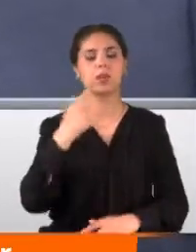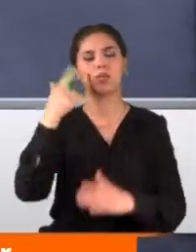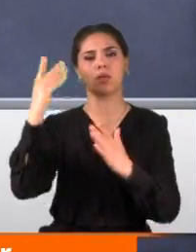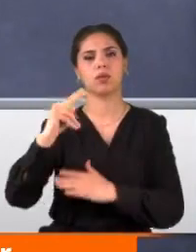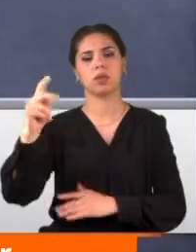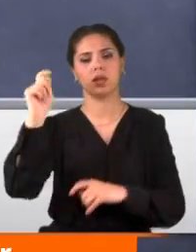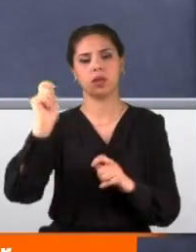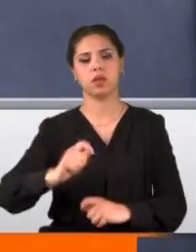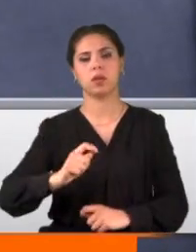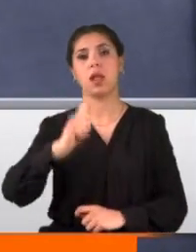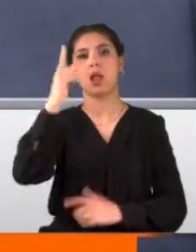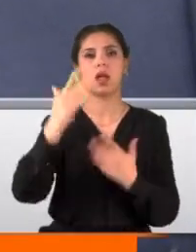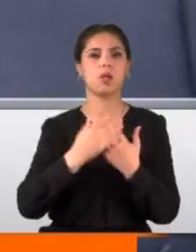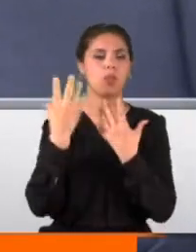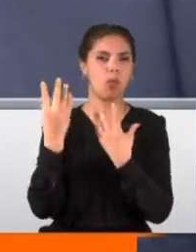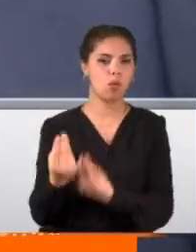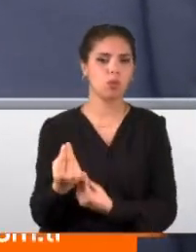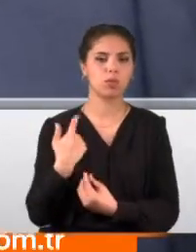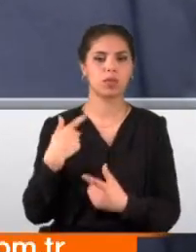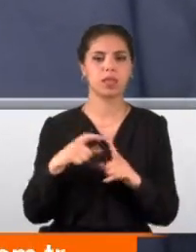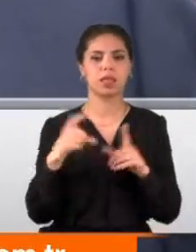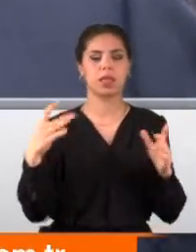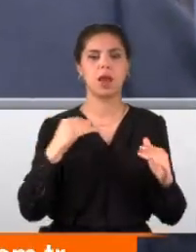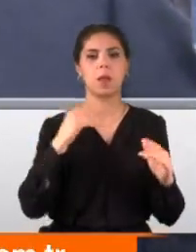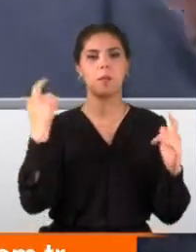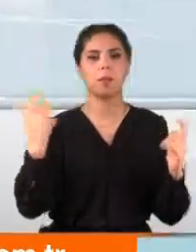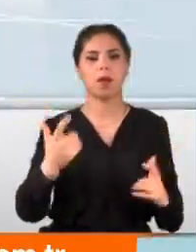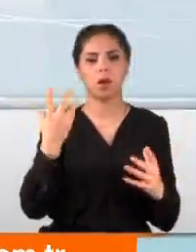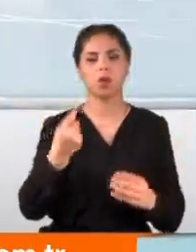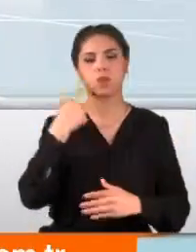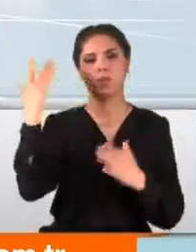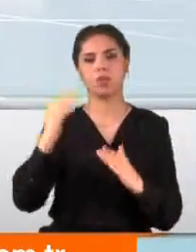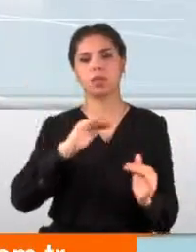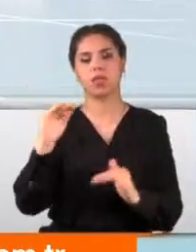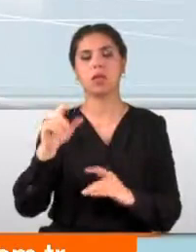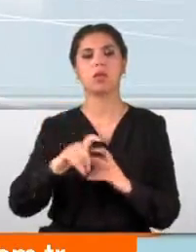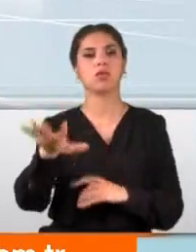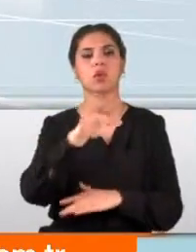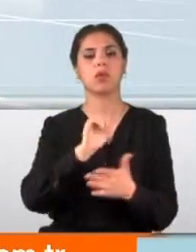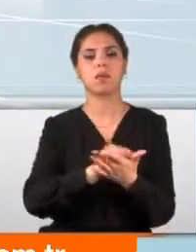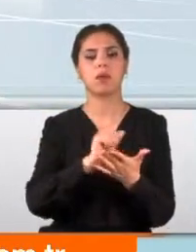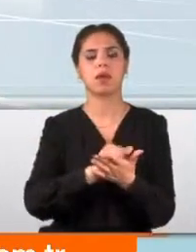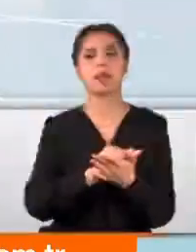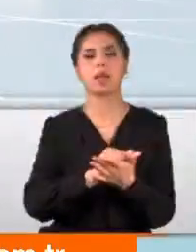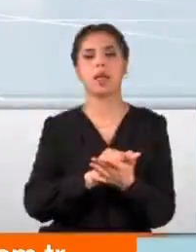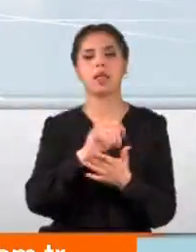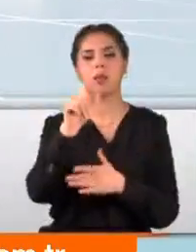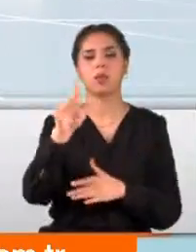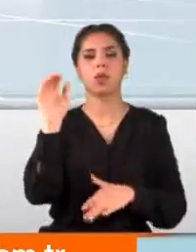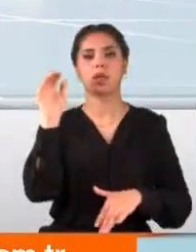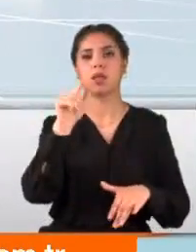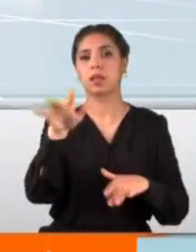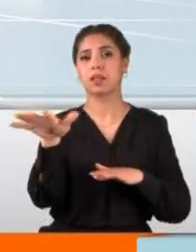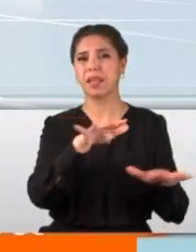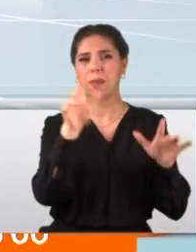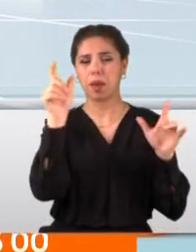yapar. Allah yar ve yardımcısı olsun. Biz Diyarbakırlı olarak Cumhurbaşkanımızın yanındayız. Sosyal medya üzerinden yapılan deprem bölgesindeki seçmenlere